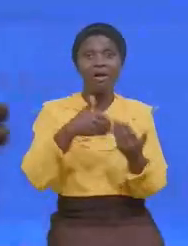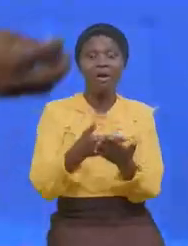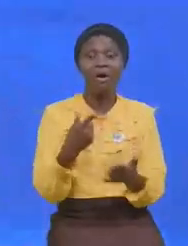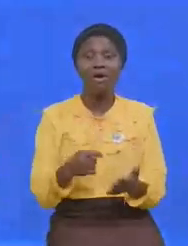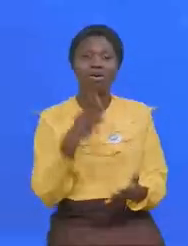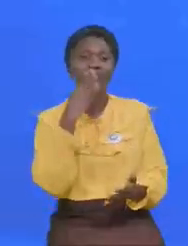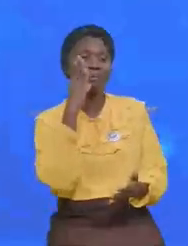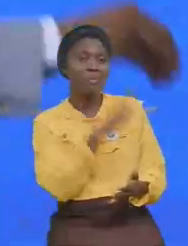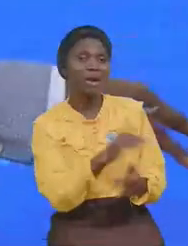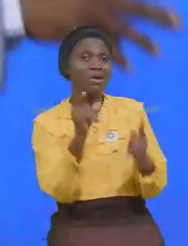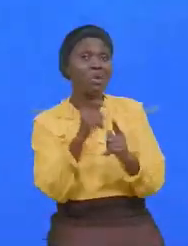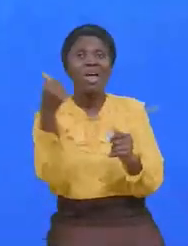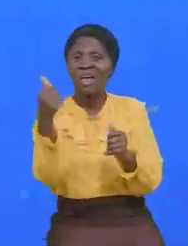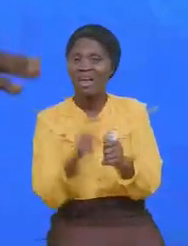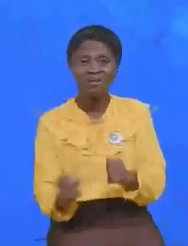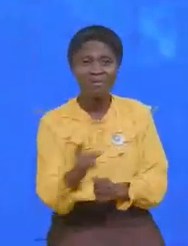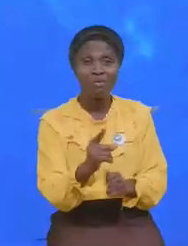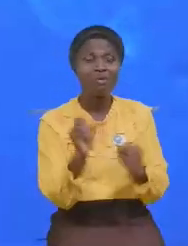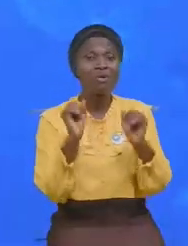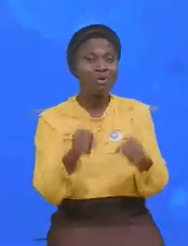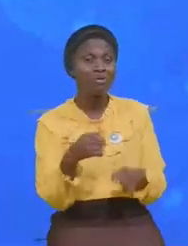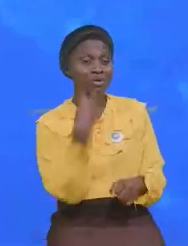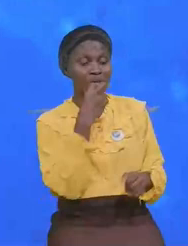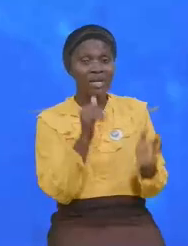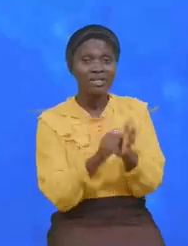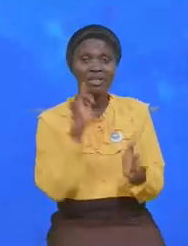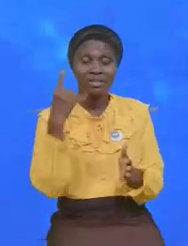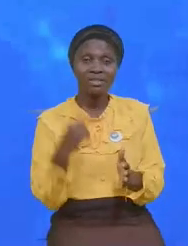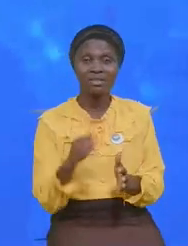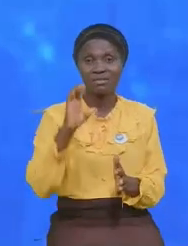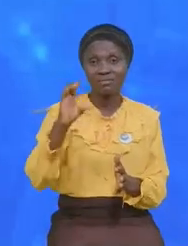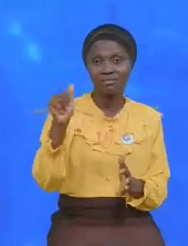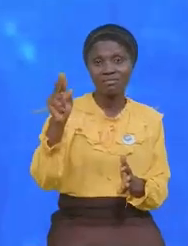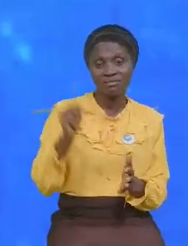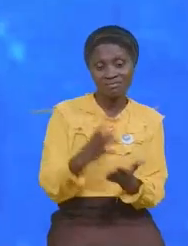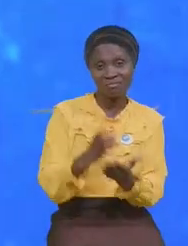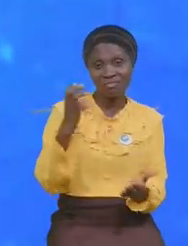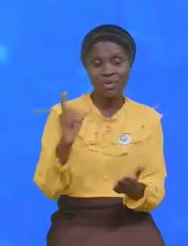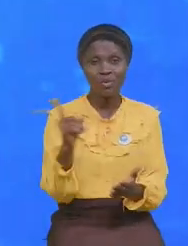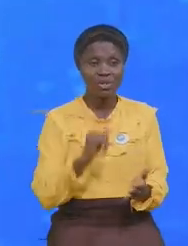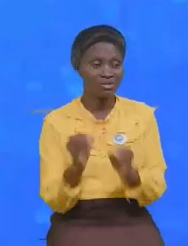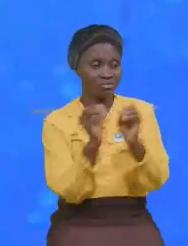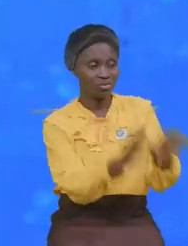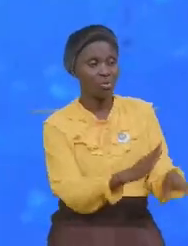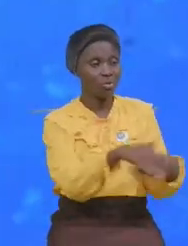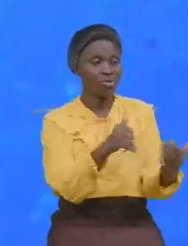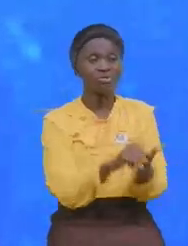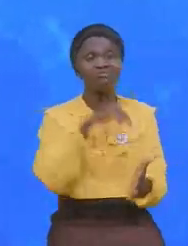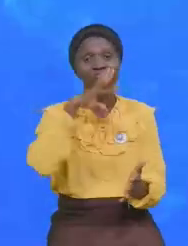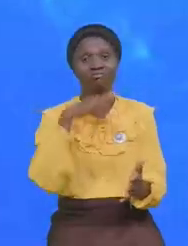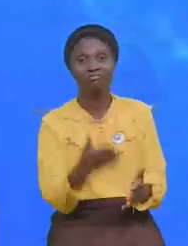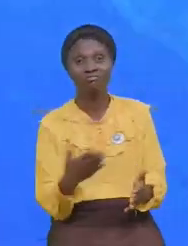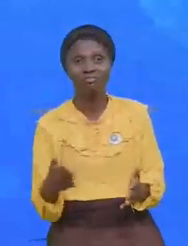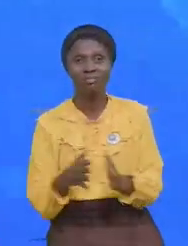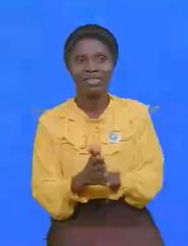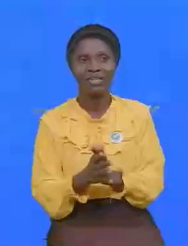Toutes les paroles mauvaises que les gens profèrent sont déposés